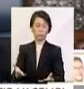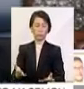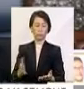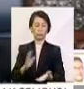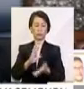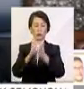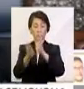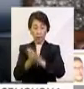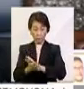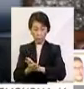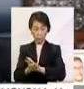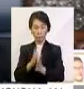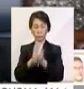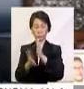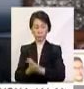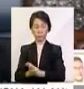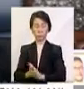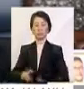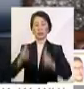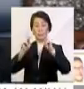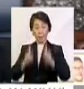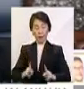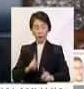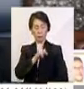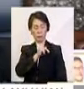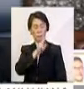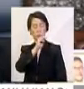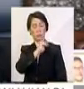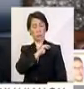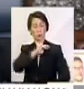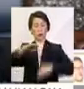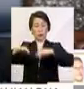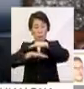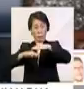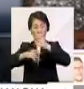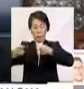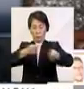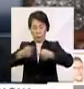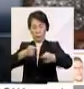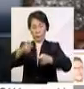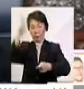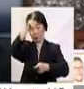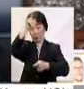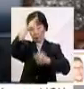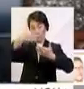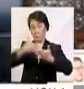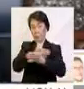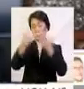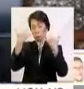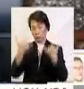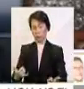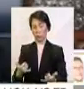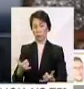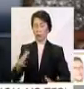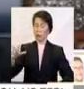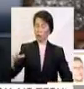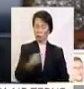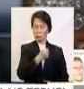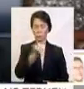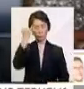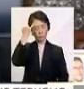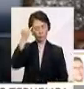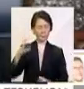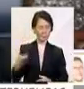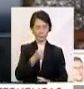Susulan daripada itu, pihak kementerian di bawah pentadbiran baru sekarang telah mengambil